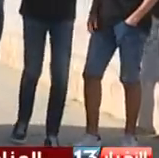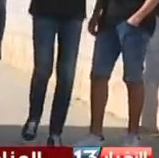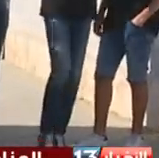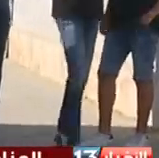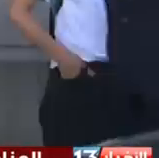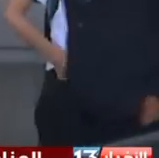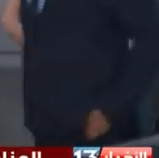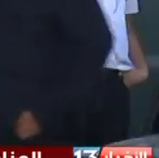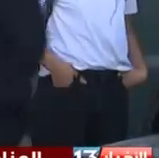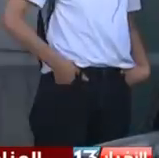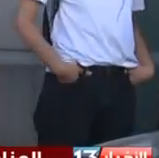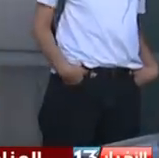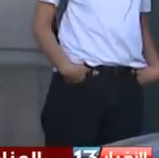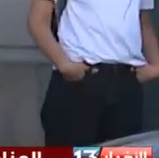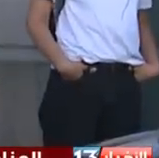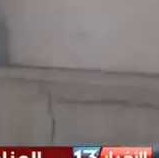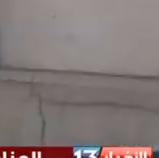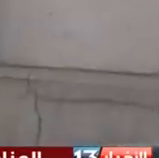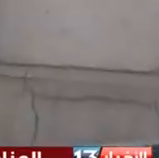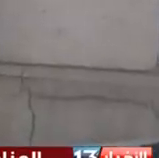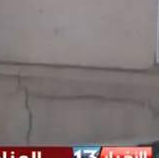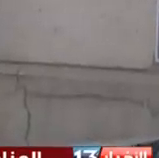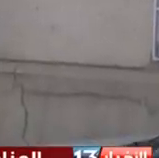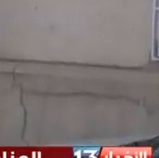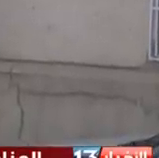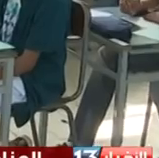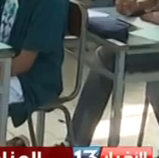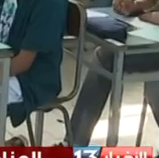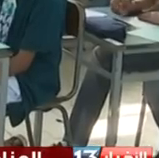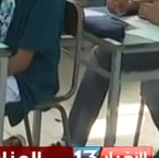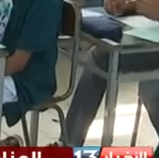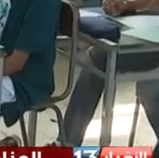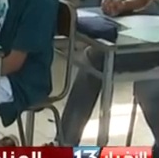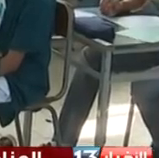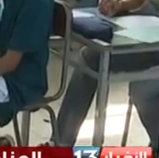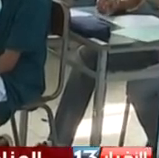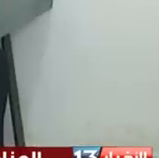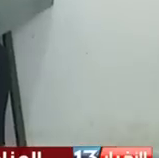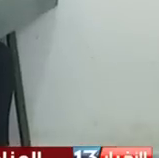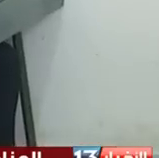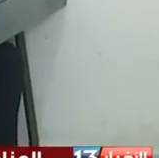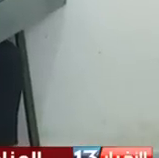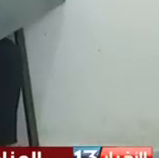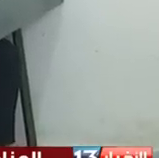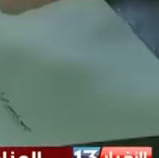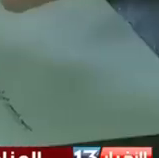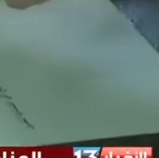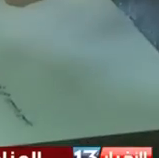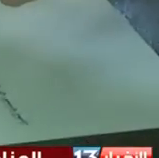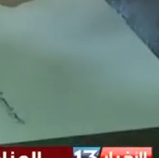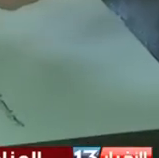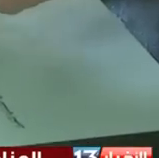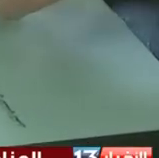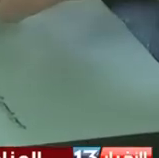أكثر من 30,000 مترشح يشرعون في إجراء اختبارات مناظرة ختم التعليم الأساسي العام والتقني للسنة